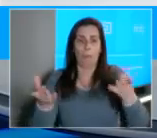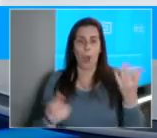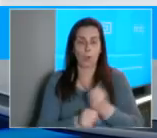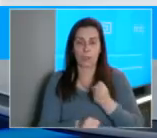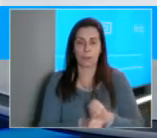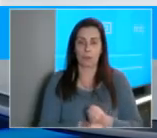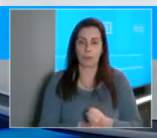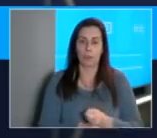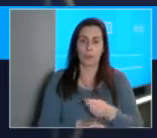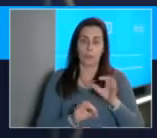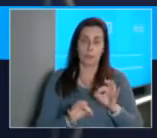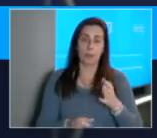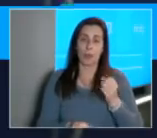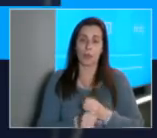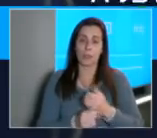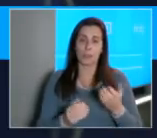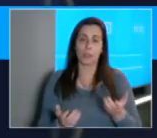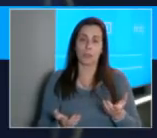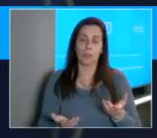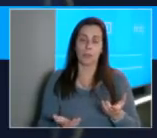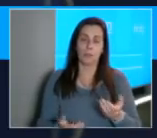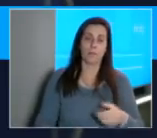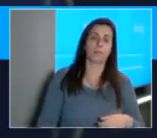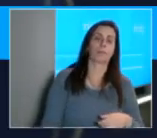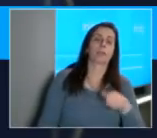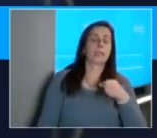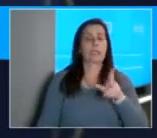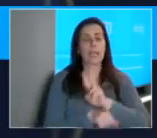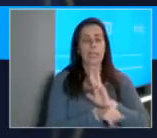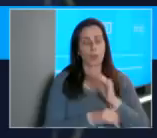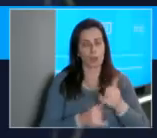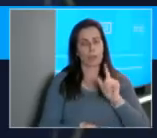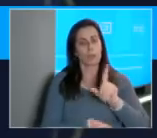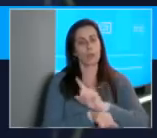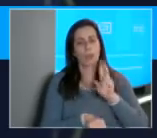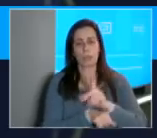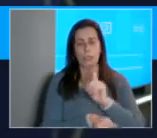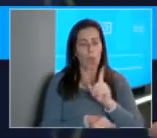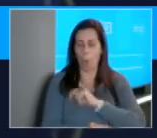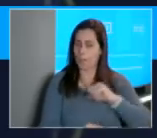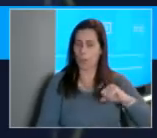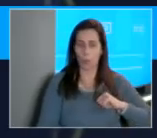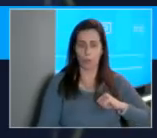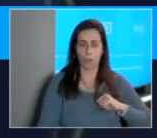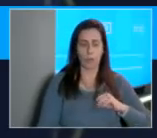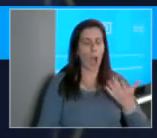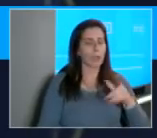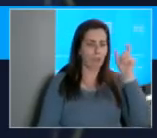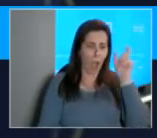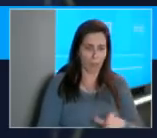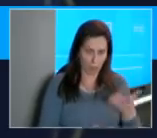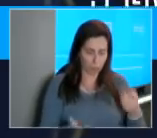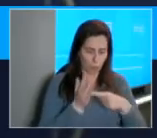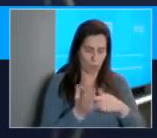כן. מה... אז זה באמת מה שמבדיל בין בידוד לבין זהירות, משנה זהירות. זה לא בידוד, כי כמו שאתה אומר... אז בוא ניקח אדם